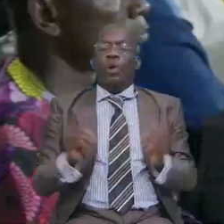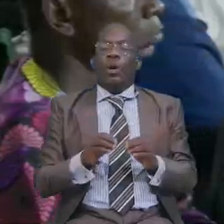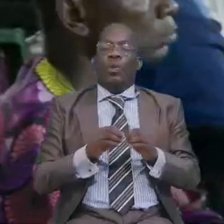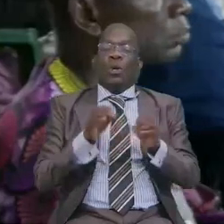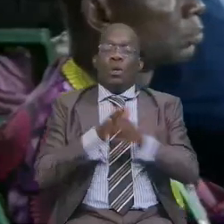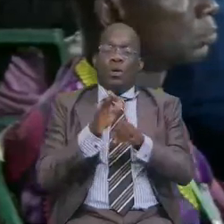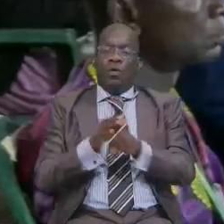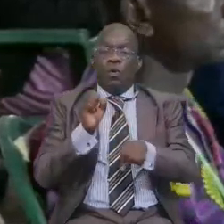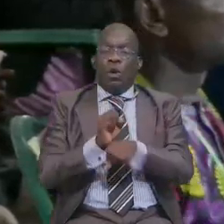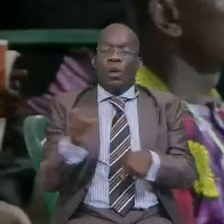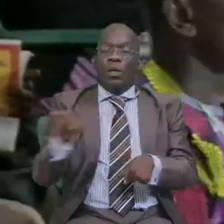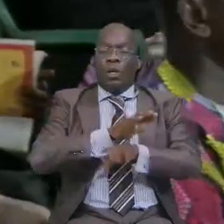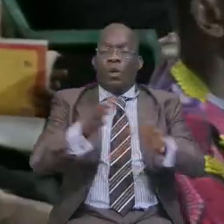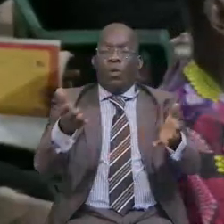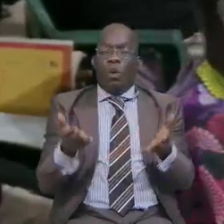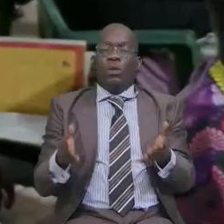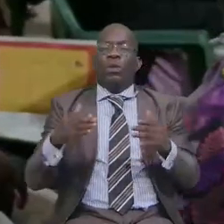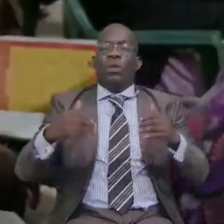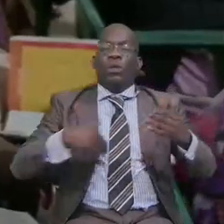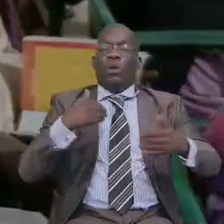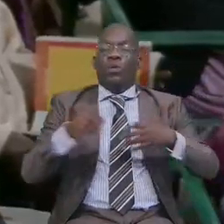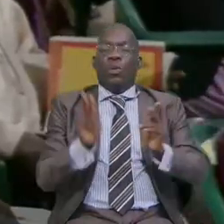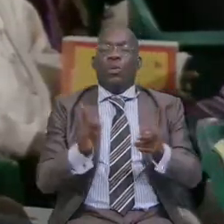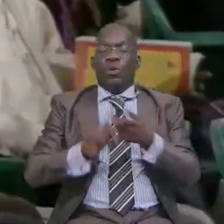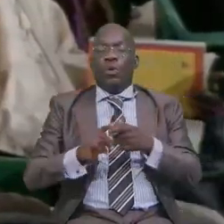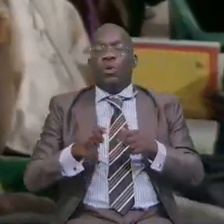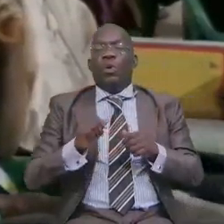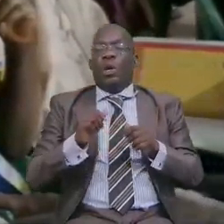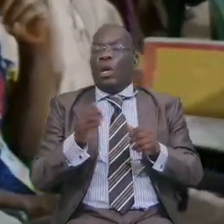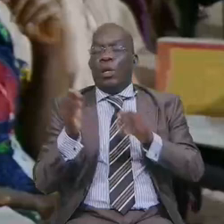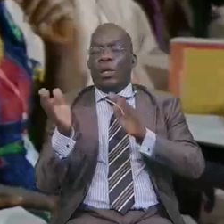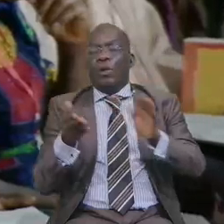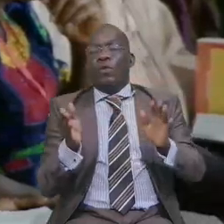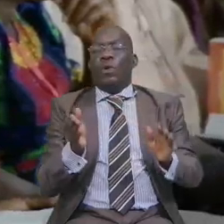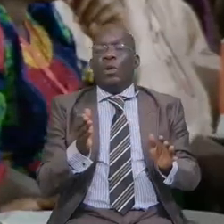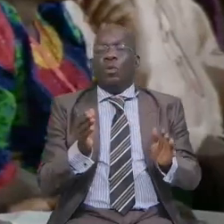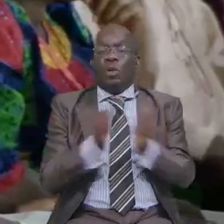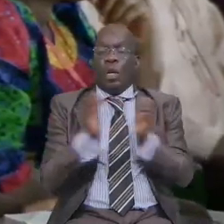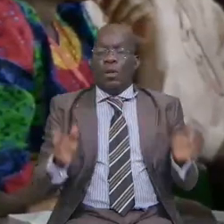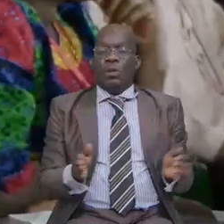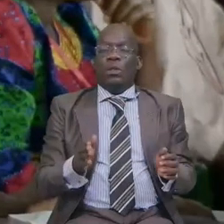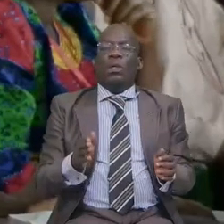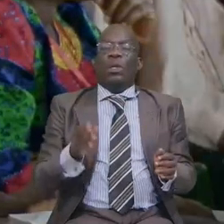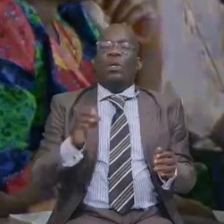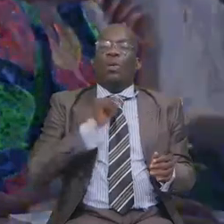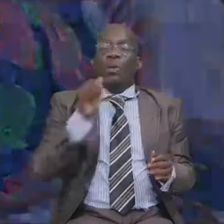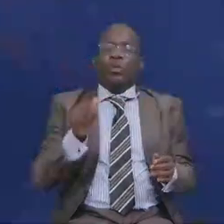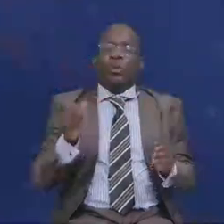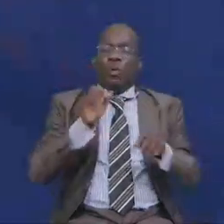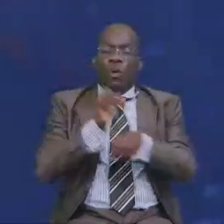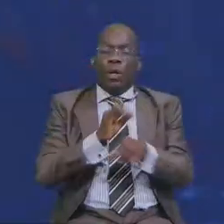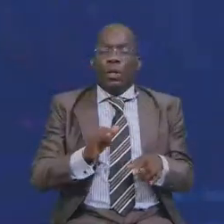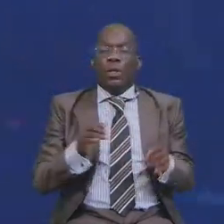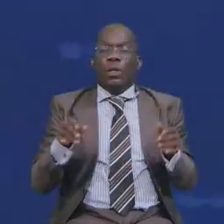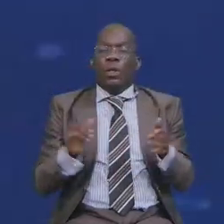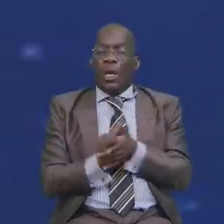simplement. Parce que les jeunes peuvent mourir avant qu'ils ne puissent faire quoi que ce soit. C'est